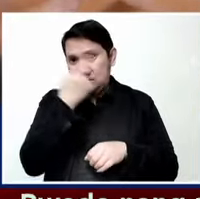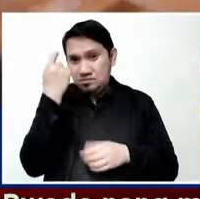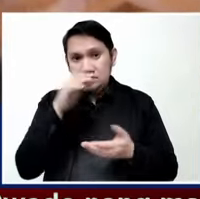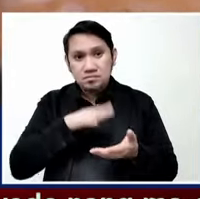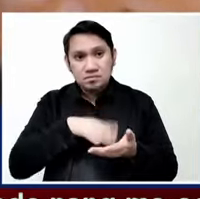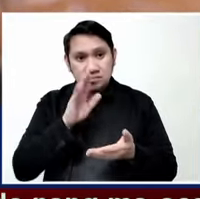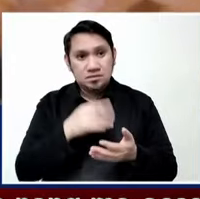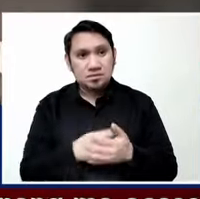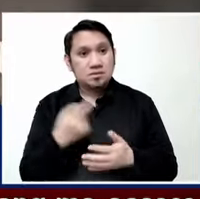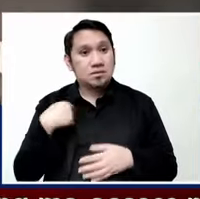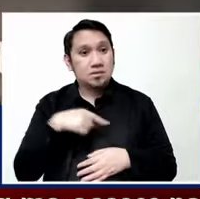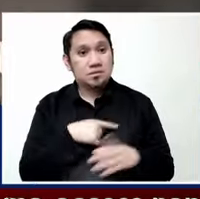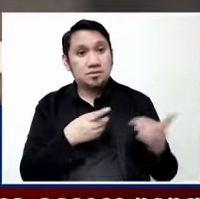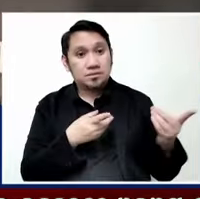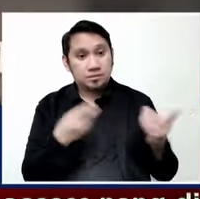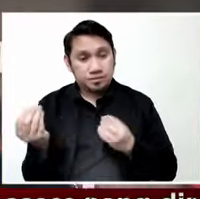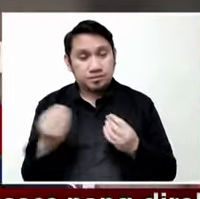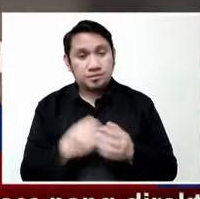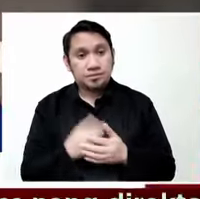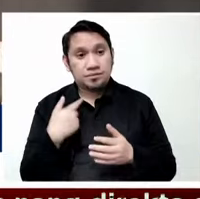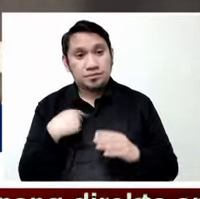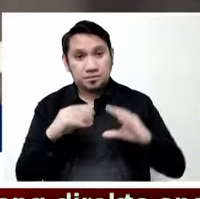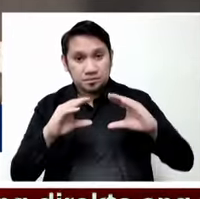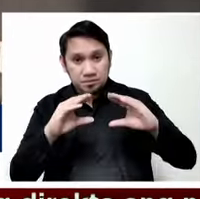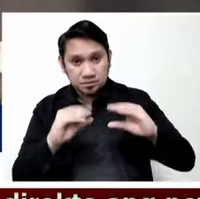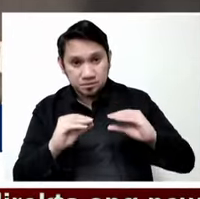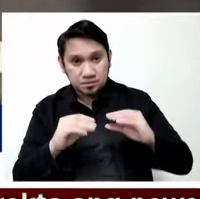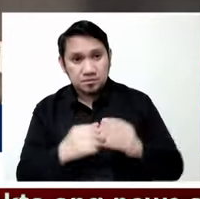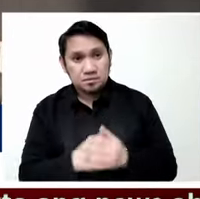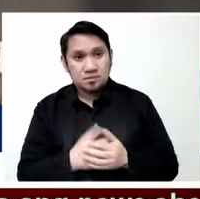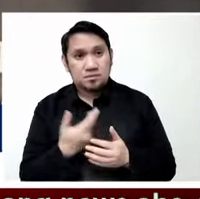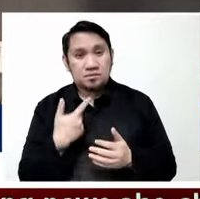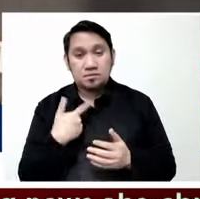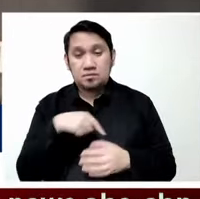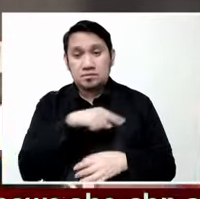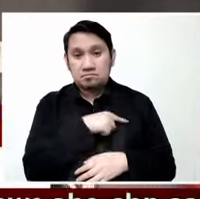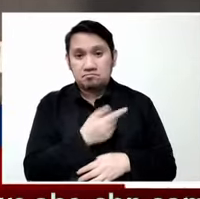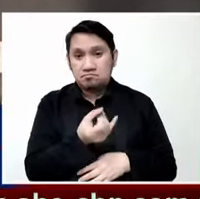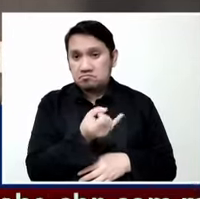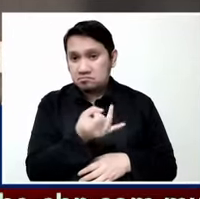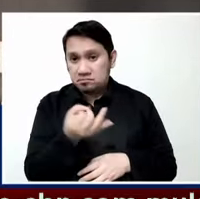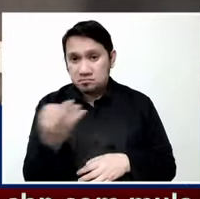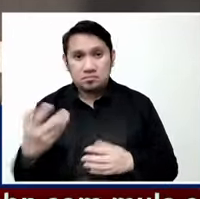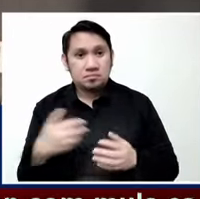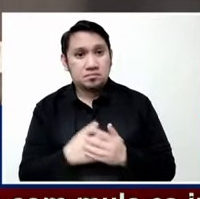namin, sige, nipisan na lang natin ang slice. So binibilang namin po